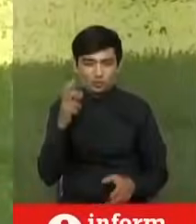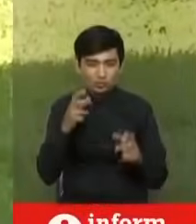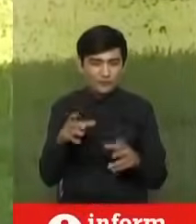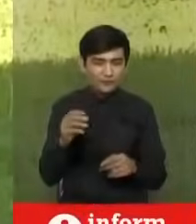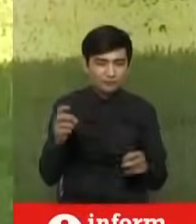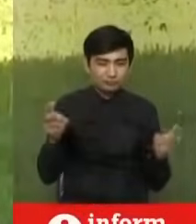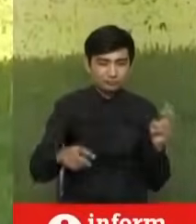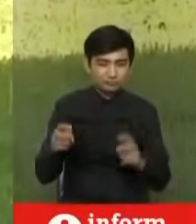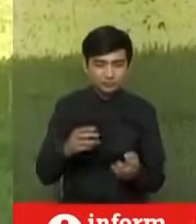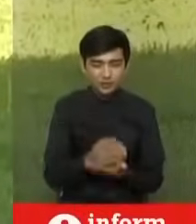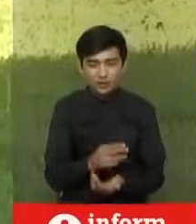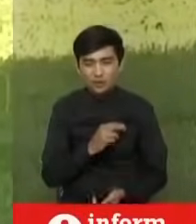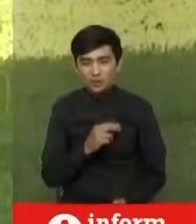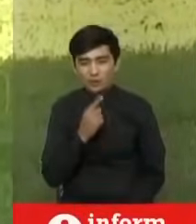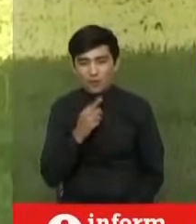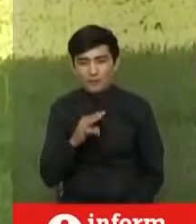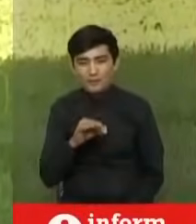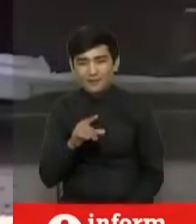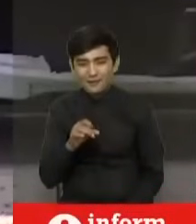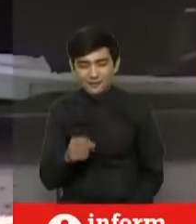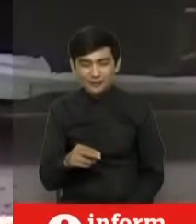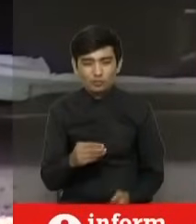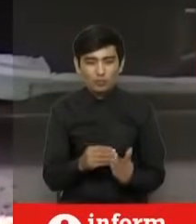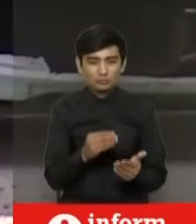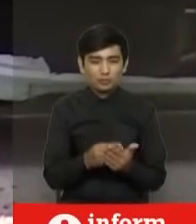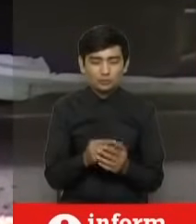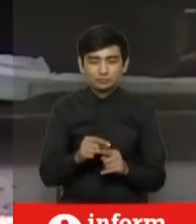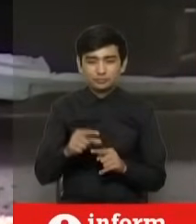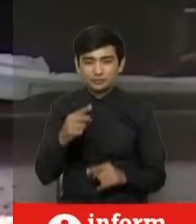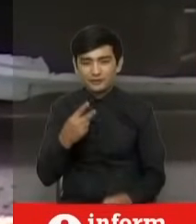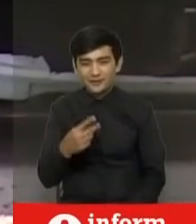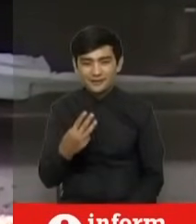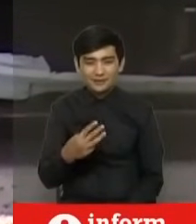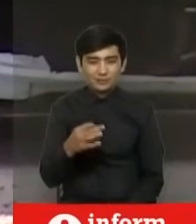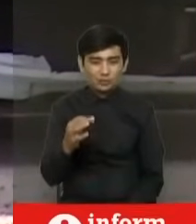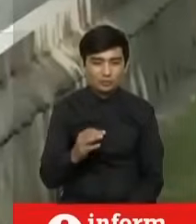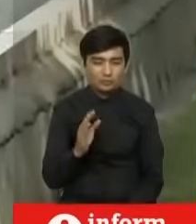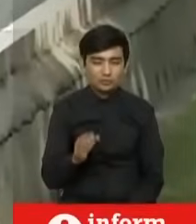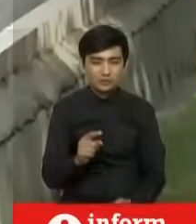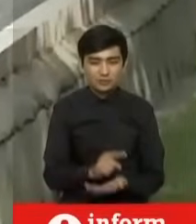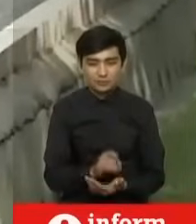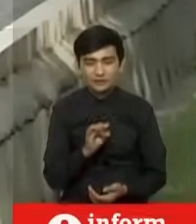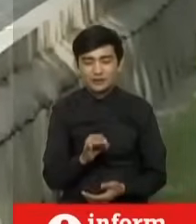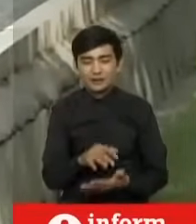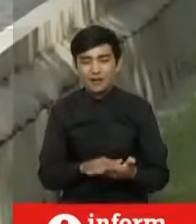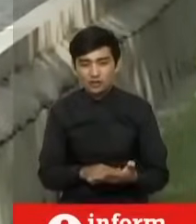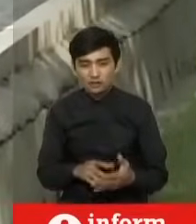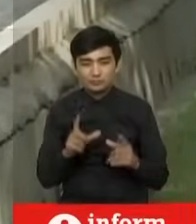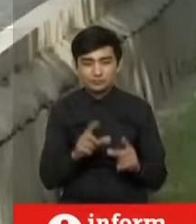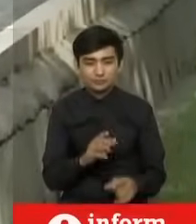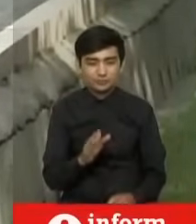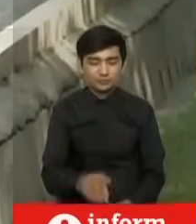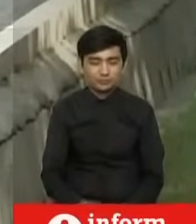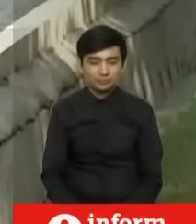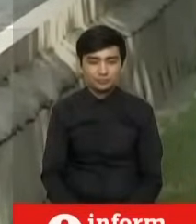также увеличивается трудовая миграция, жилье дорожает как минимум на 20-30%. Впрочем, затем ожидается спад.